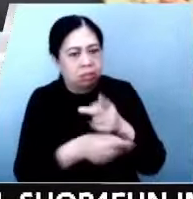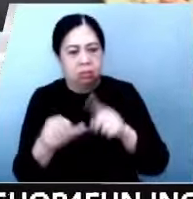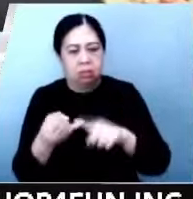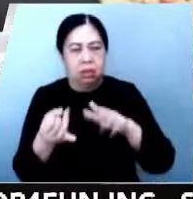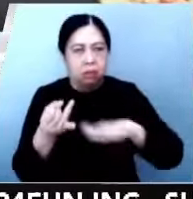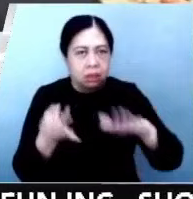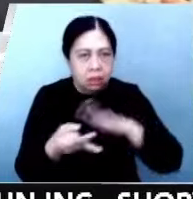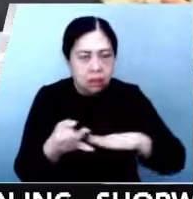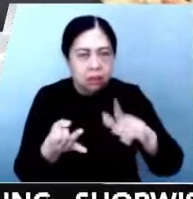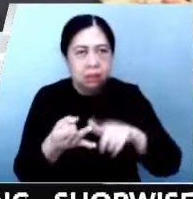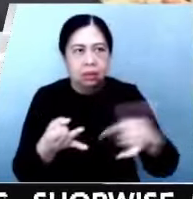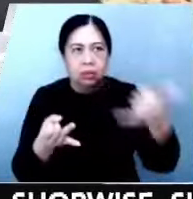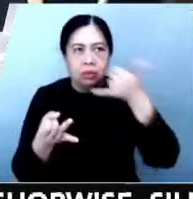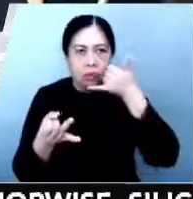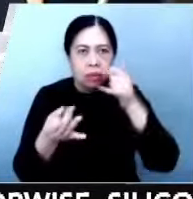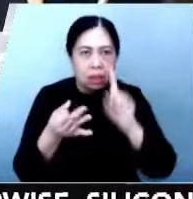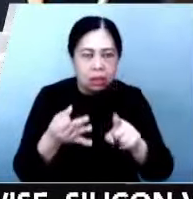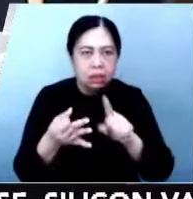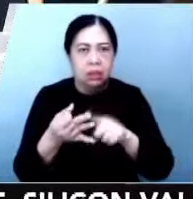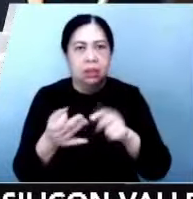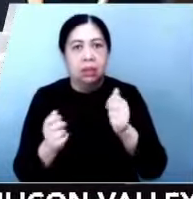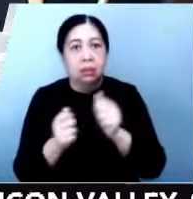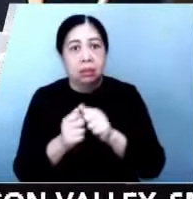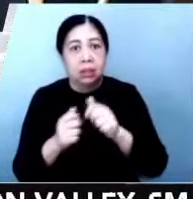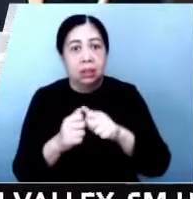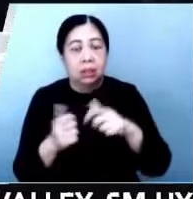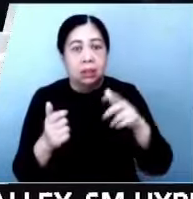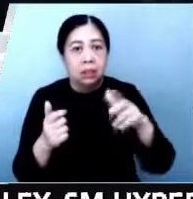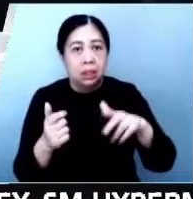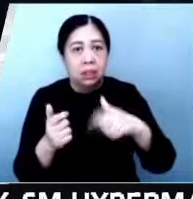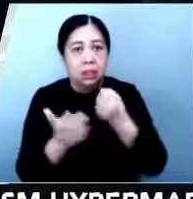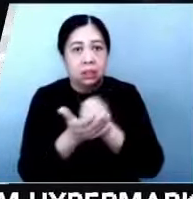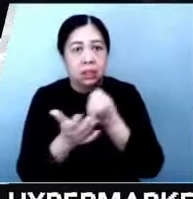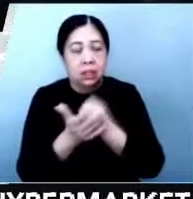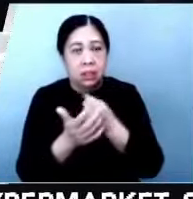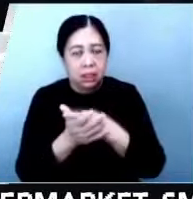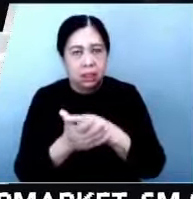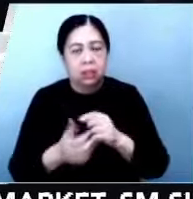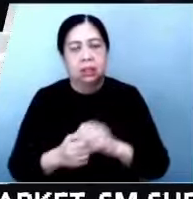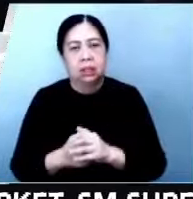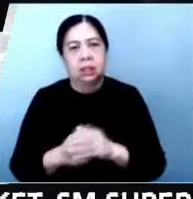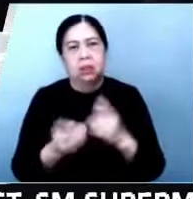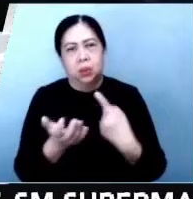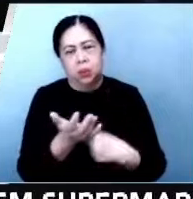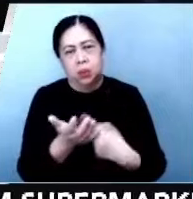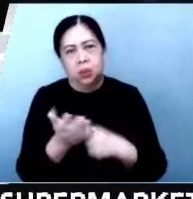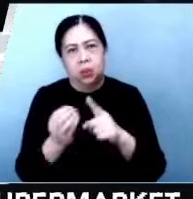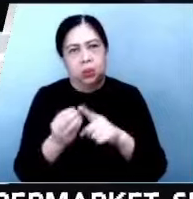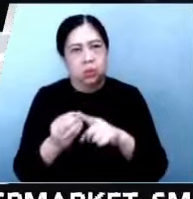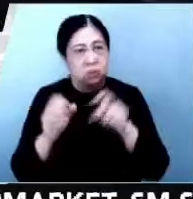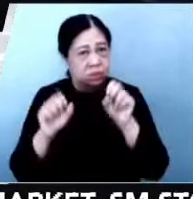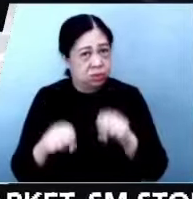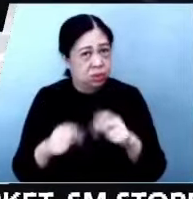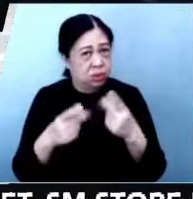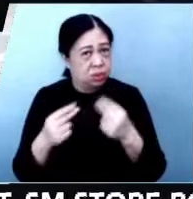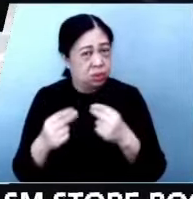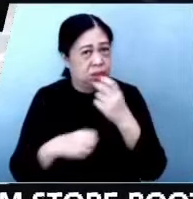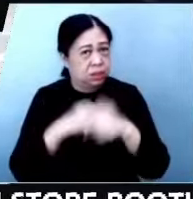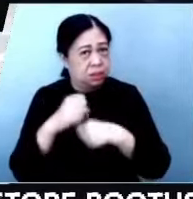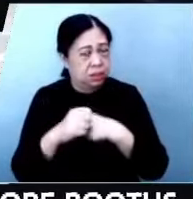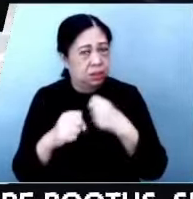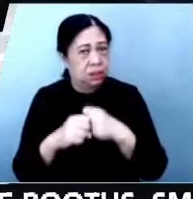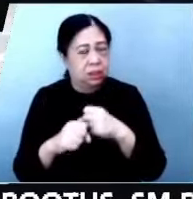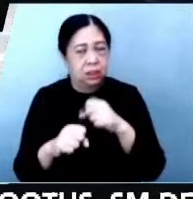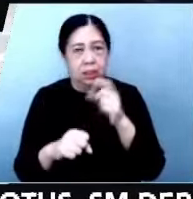pagsagot sa telepono, pati ang late umanong pasahod sa ilan. Pinag-usapan din kung dapat bang gawing annual ang